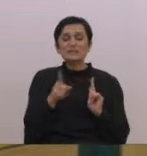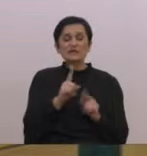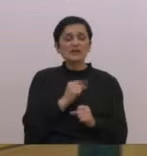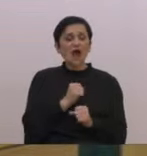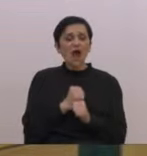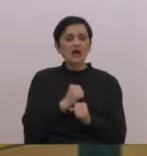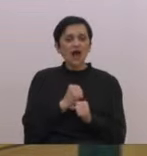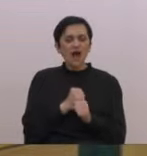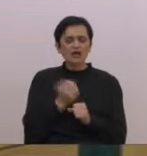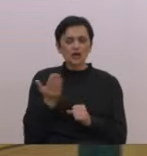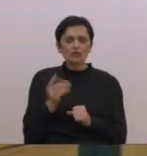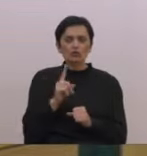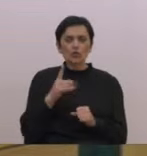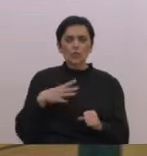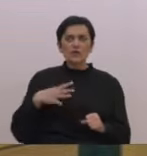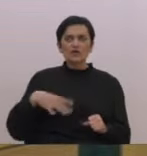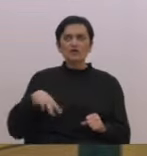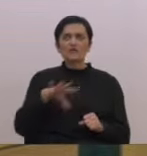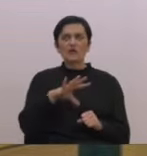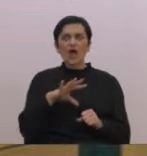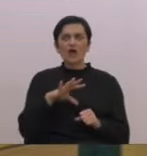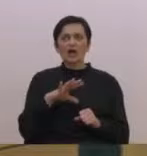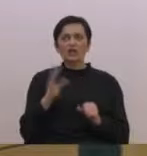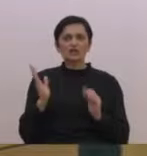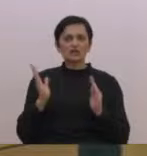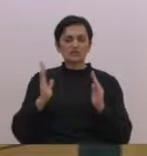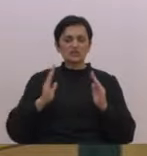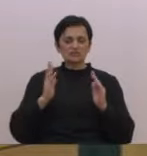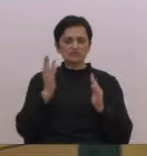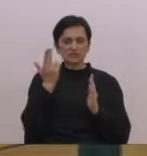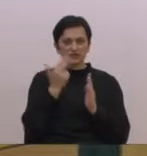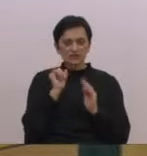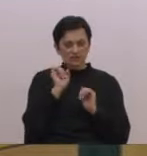გაკეთდა იმისთვის, რომ ქვეყანაში დამარცხებულიყო